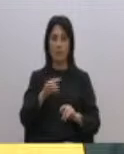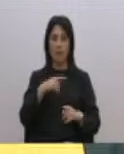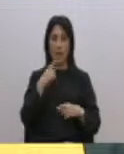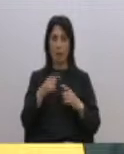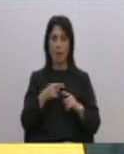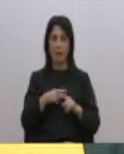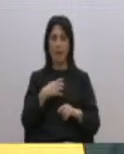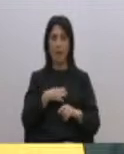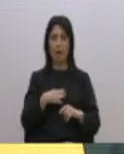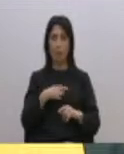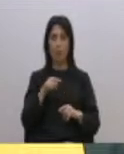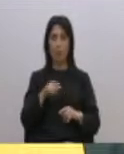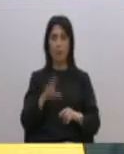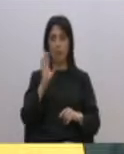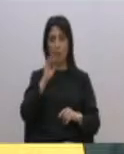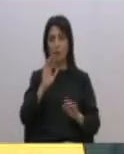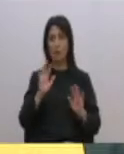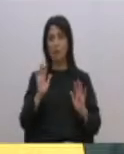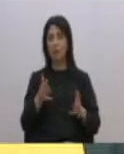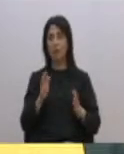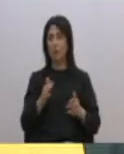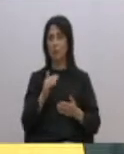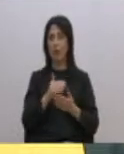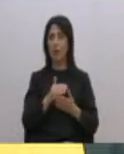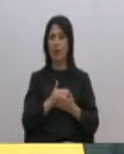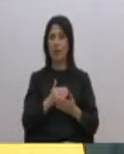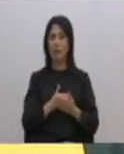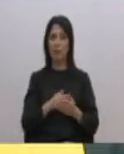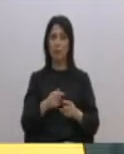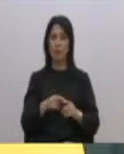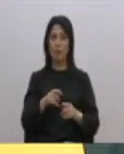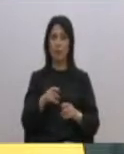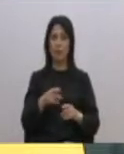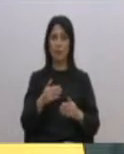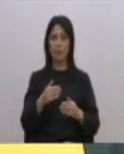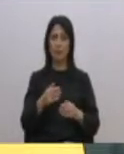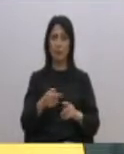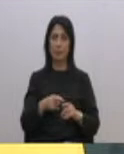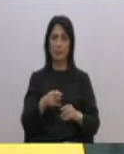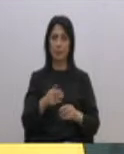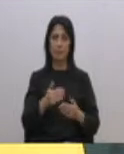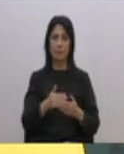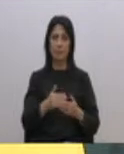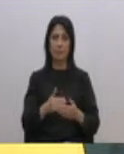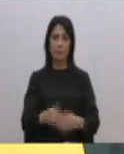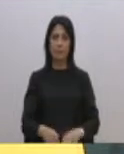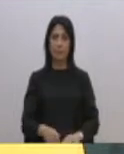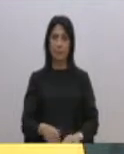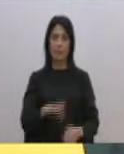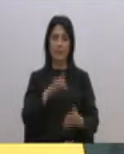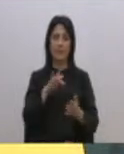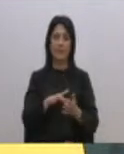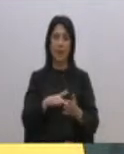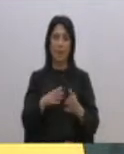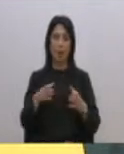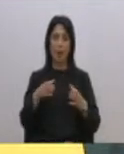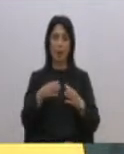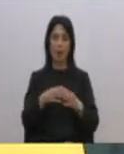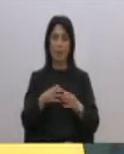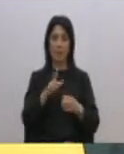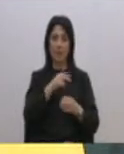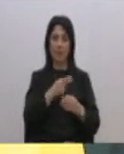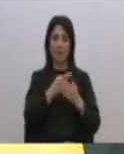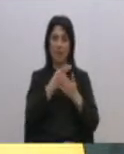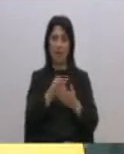და ეს აქტუალურია მაშინ, როდესაც ხდება პატიმრის გაყვანა მაგალითად სამოქალაქო სექტორის